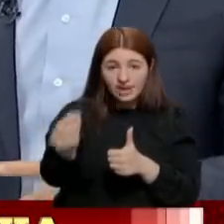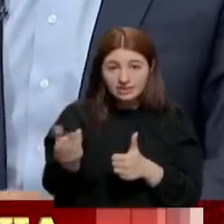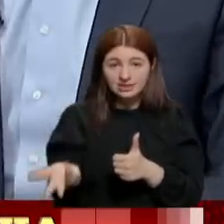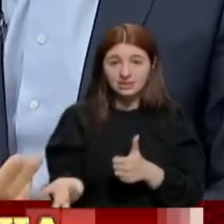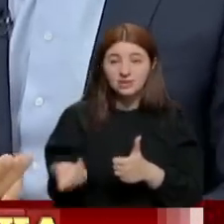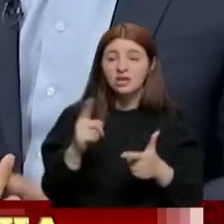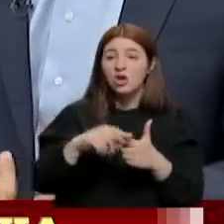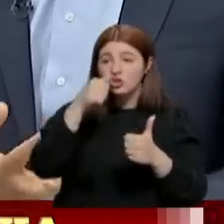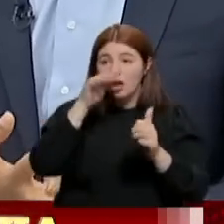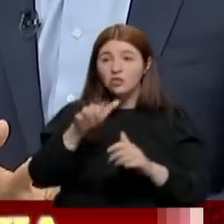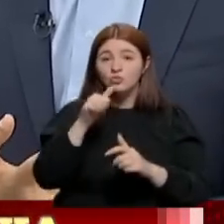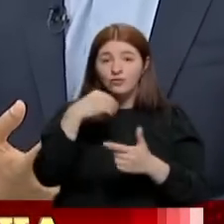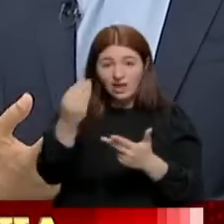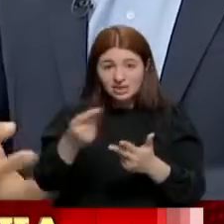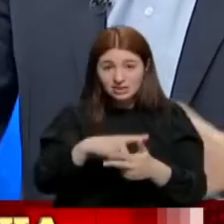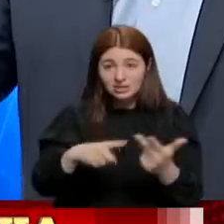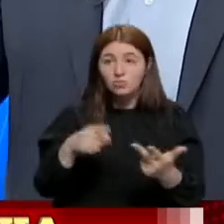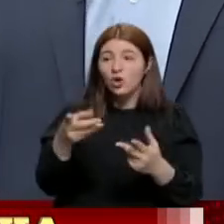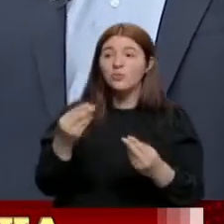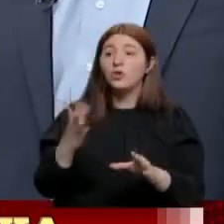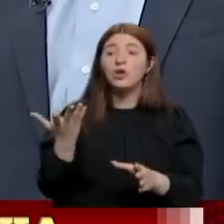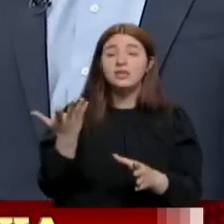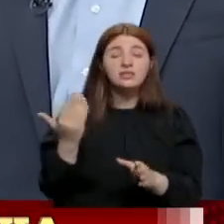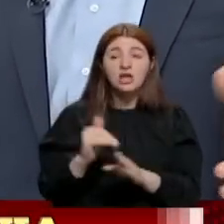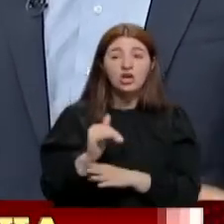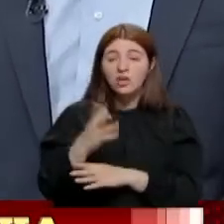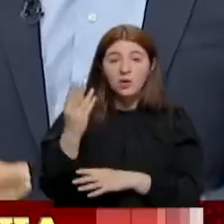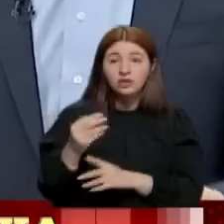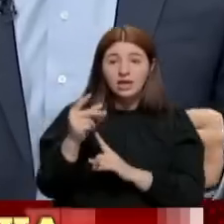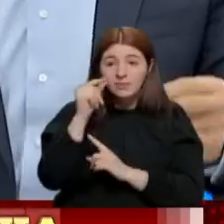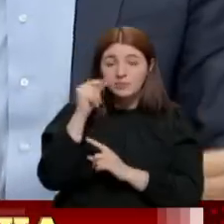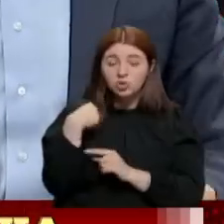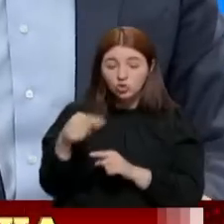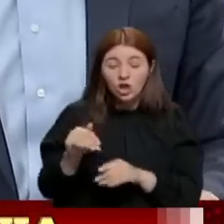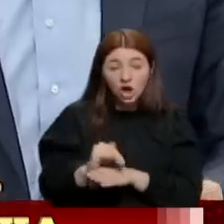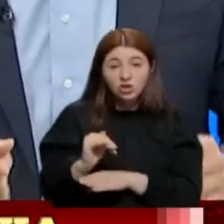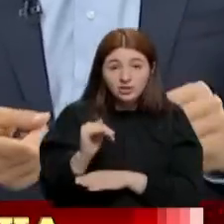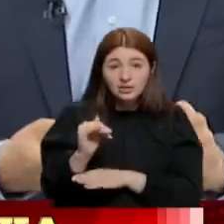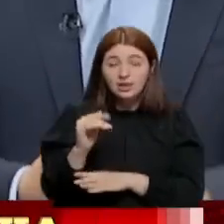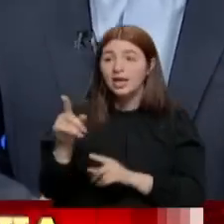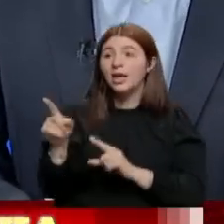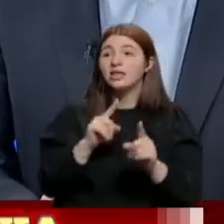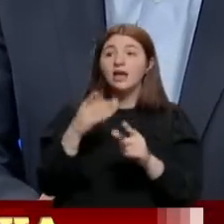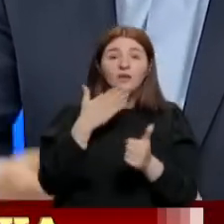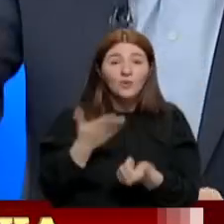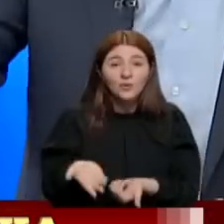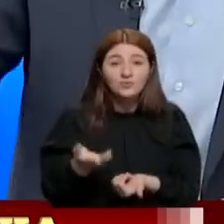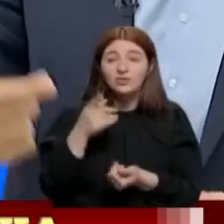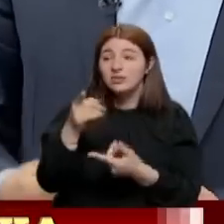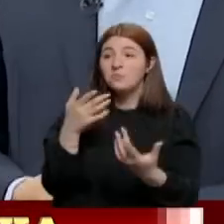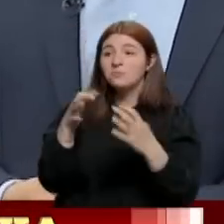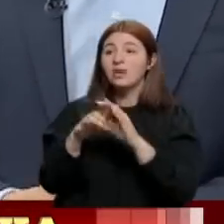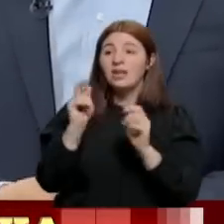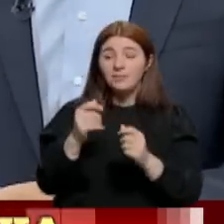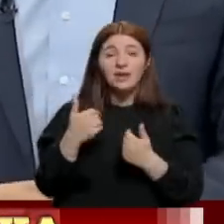sisteme. Doğalgazını, suyunu verirsiniz. Bunlar olmadan nasıl yaşam olacak? İlker Bey bakın biz şunu yaşadık. İnternet yoktu. Sizlere